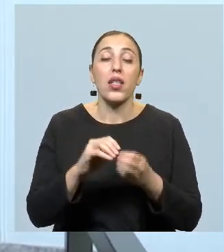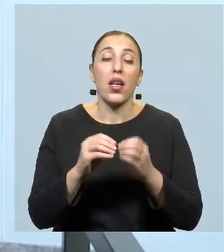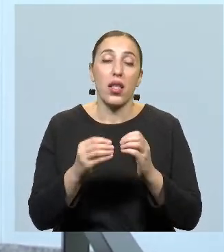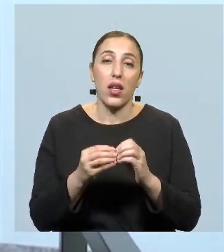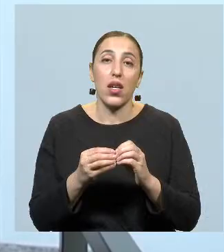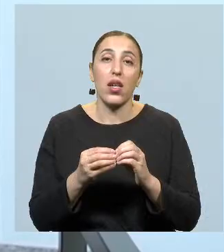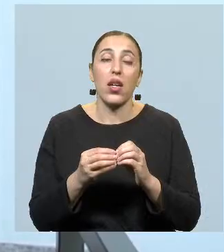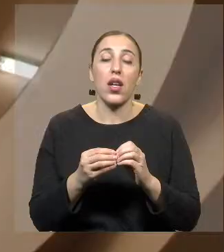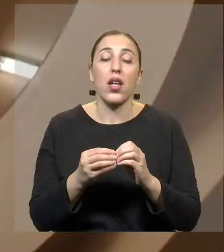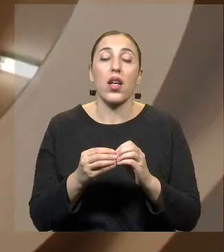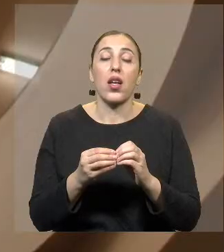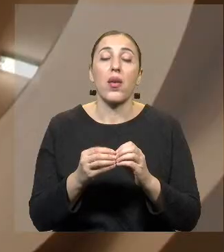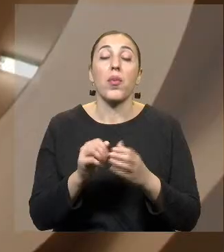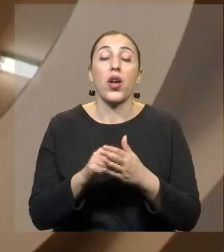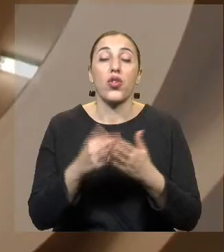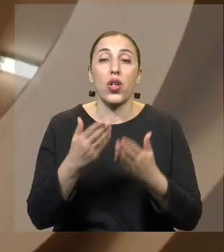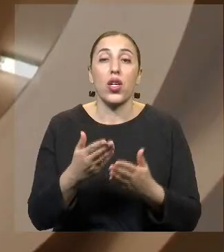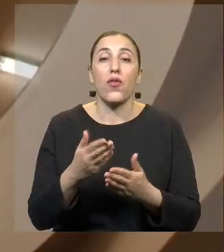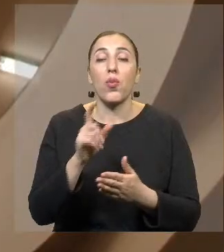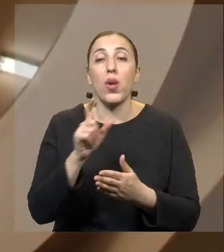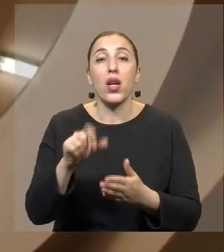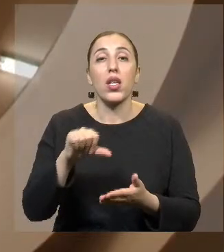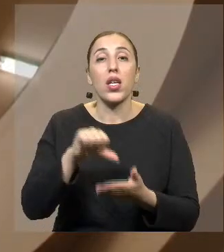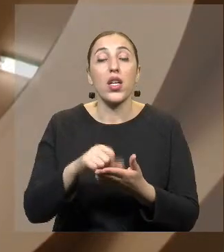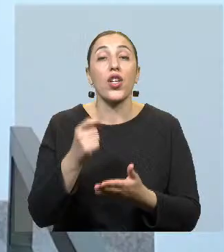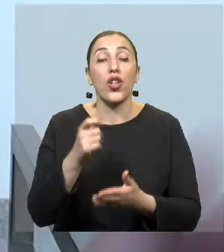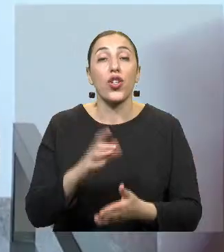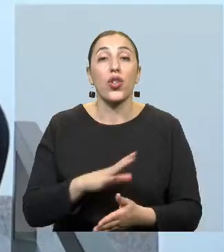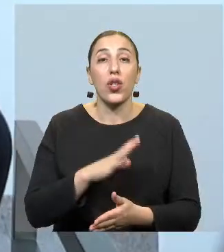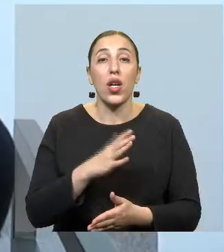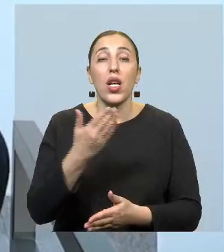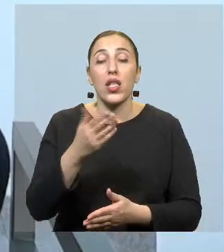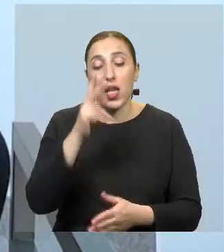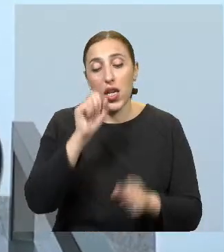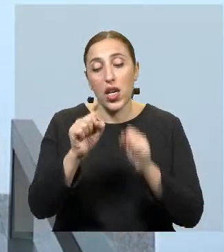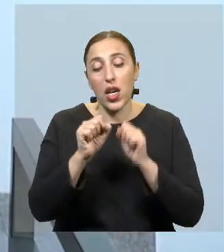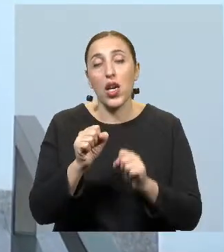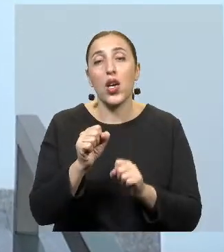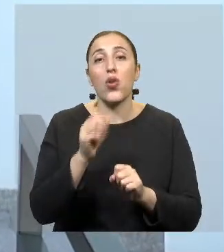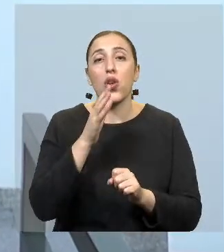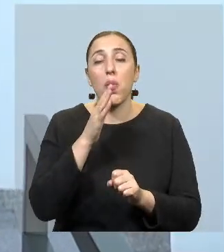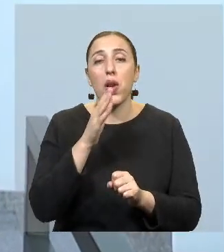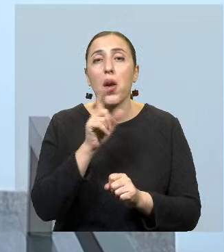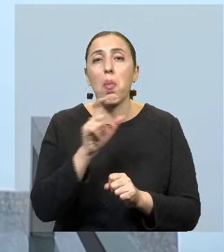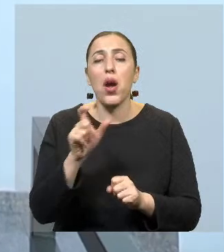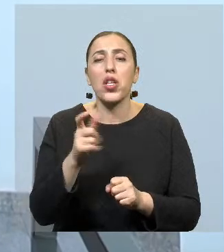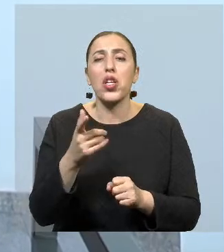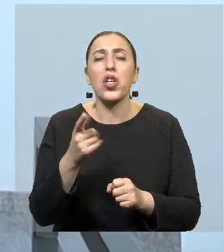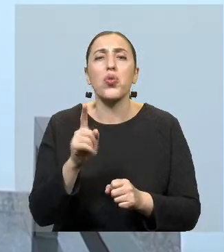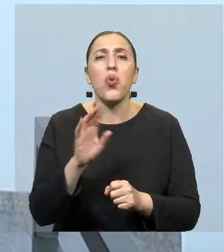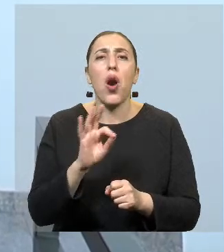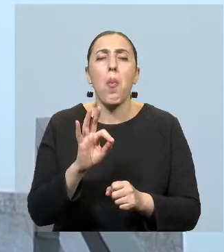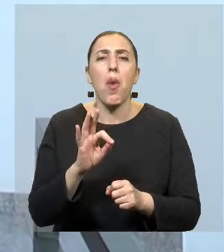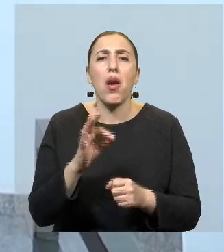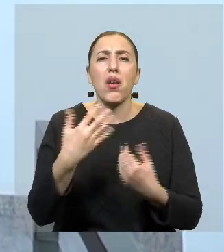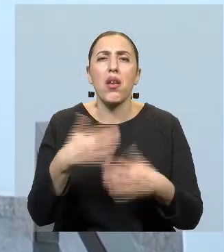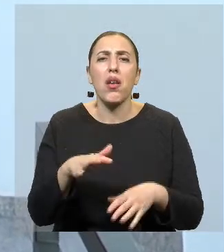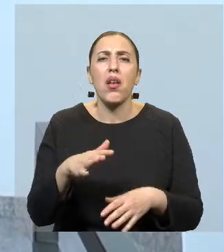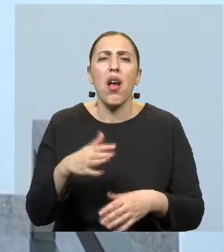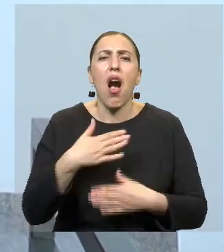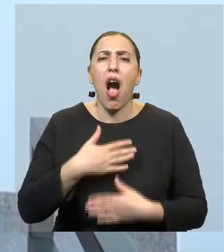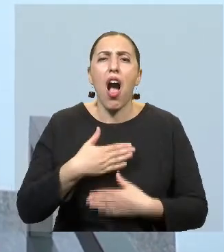մասնակցությունը ծացրայալ։ Ձեր իշխանության օրոգ, մարդիկ, ինչու է ասպես պասիվություն ծուցավերեցը։ տեսեք մեր